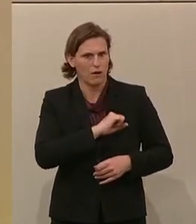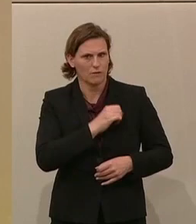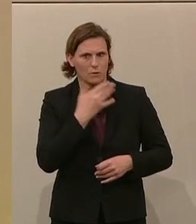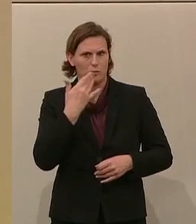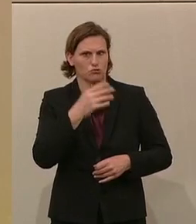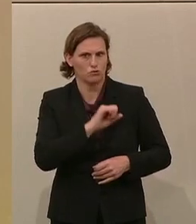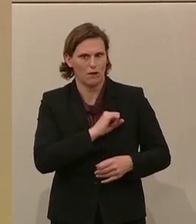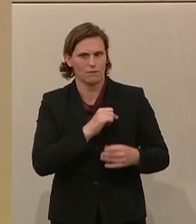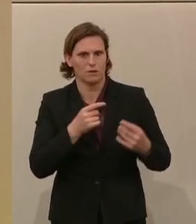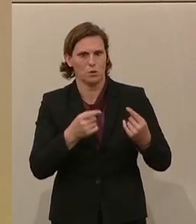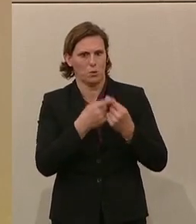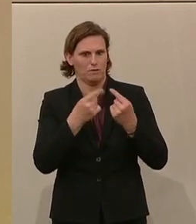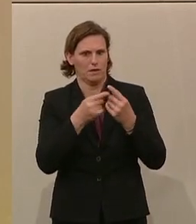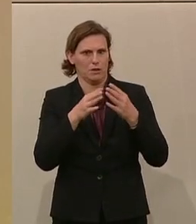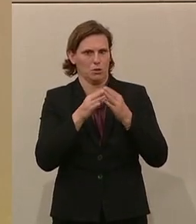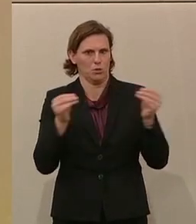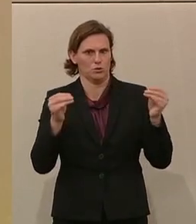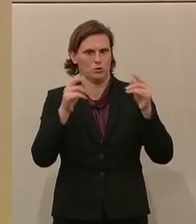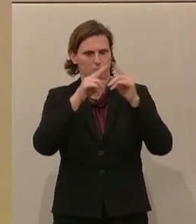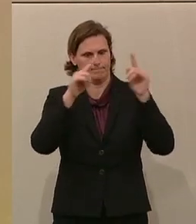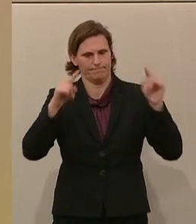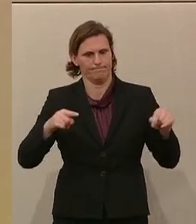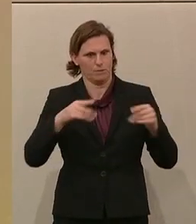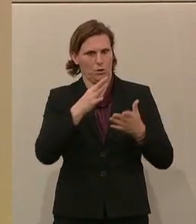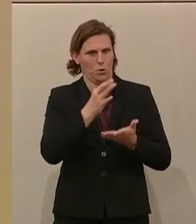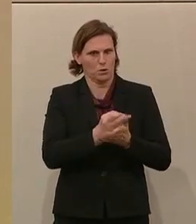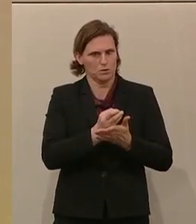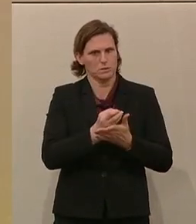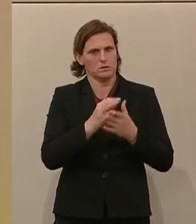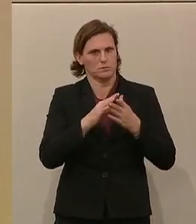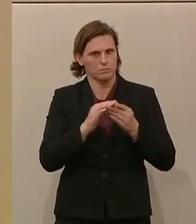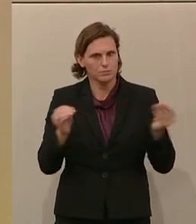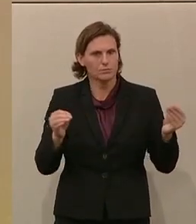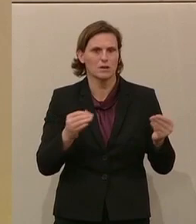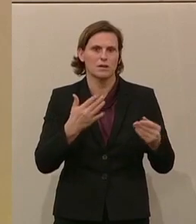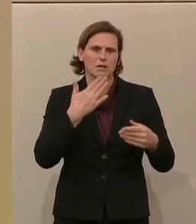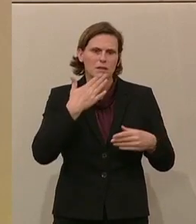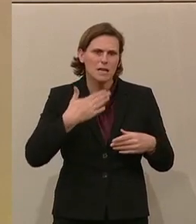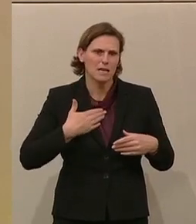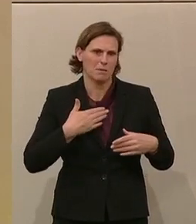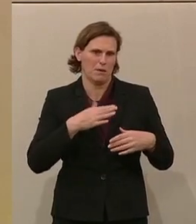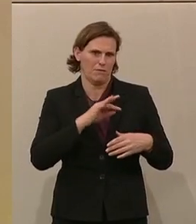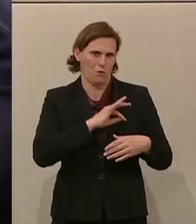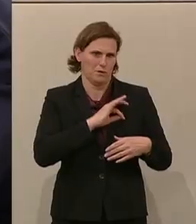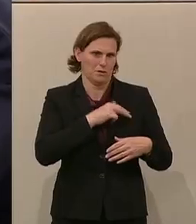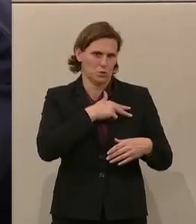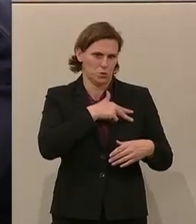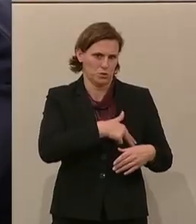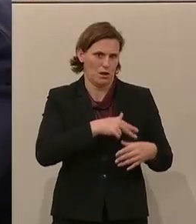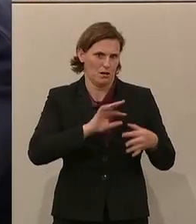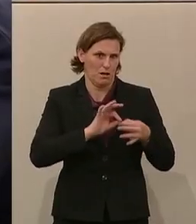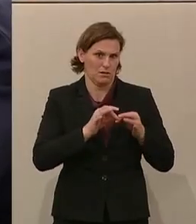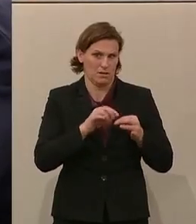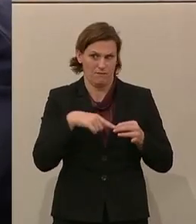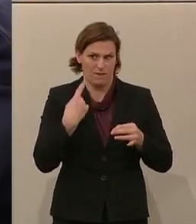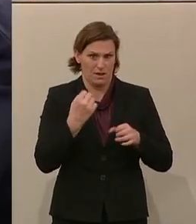eine Konfliktlösung im Ortstafelstreit herbeizuführen. Da braucht ihr, liebe sozialistische Kärntner Freunde, uns nicht vorhalten, dass wir da irgendwo